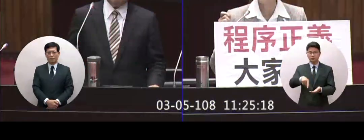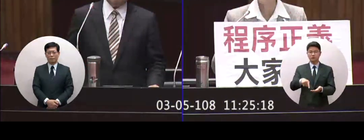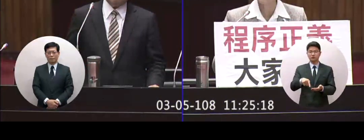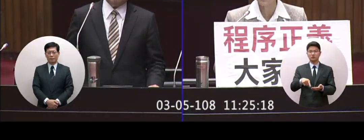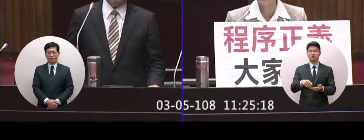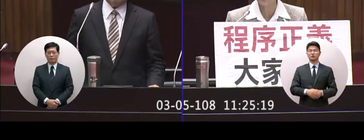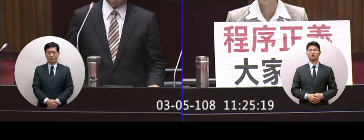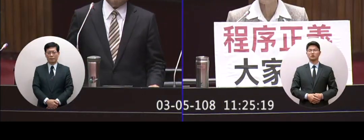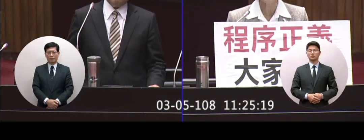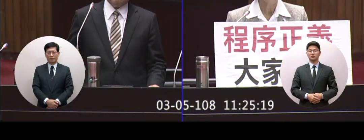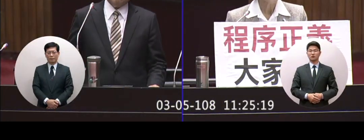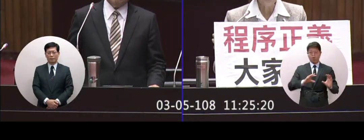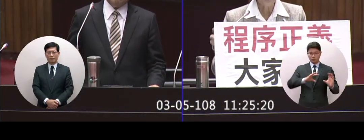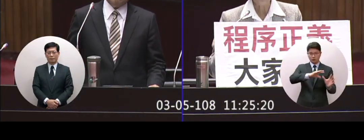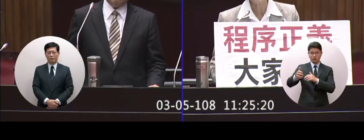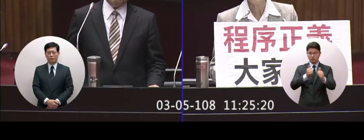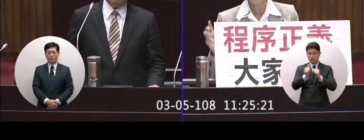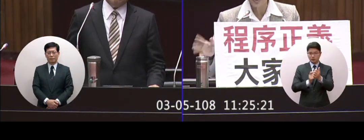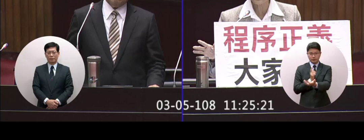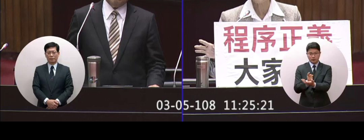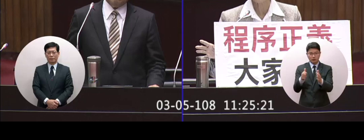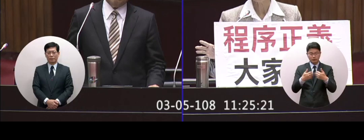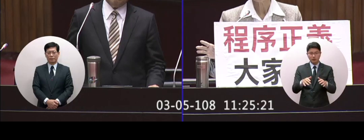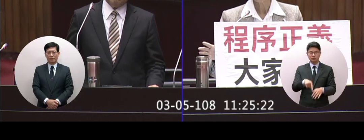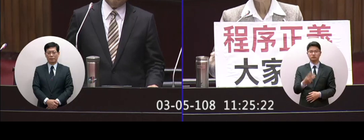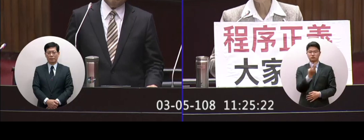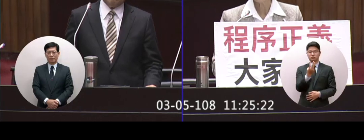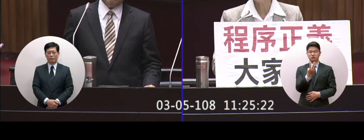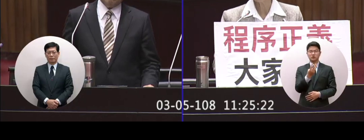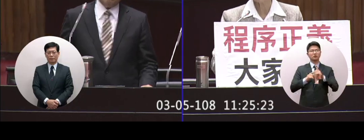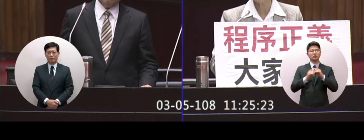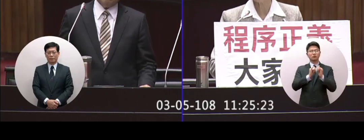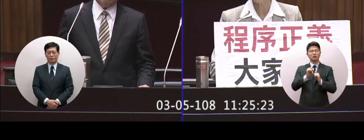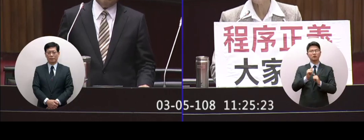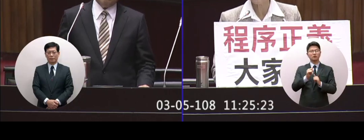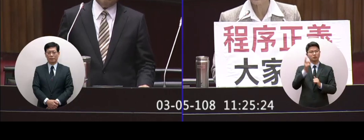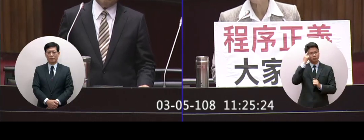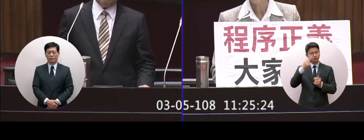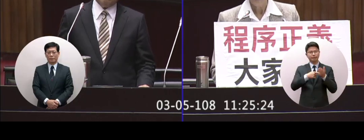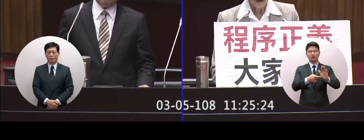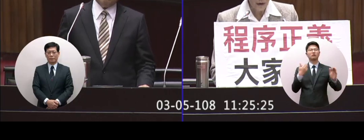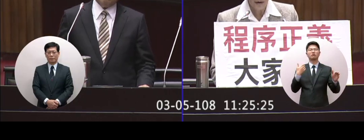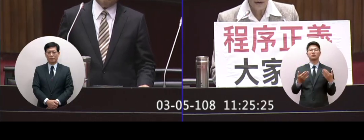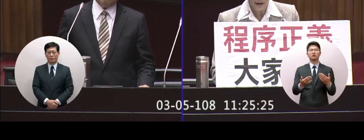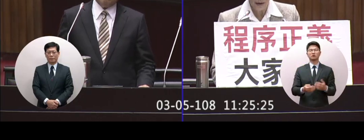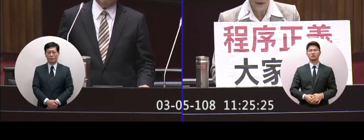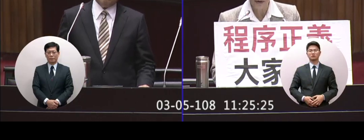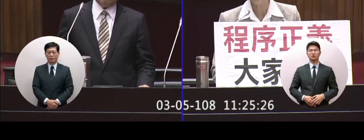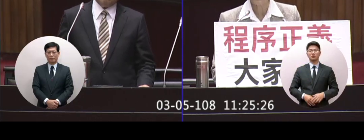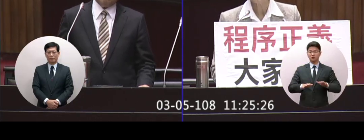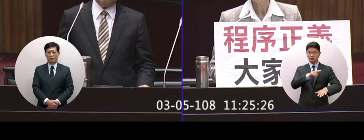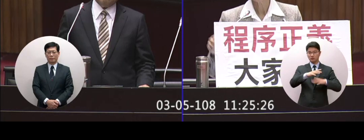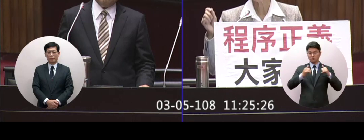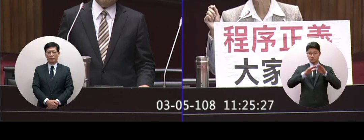际的运动赛事当中。三个案子很清楚的，人民已经表达了我们的意见，可是现在